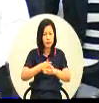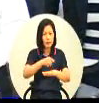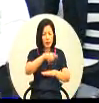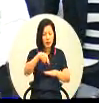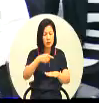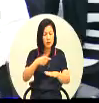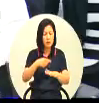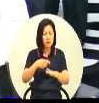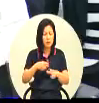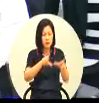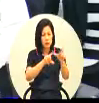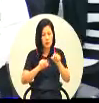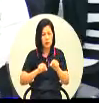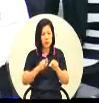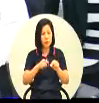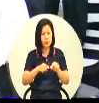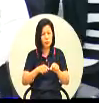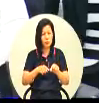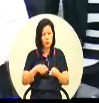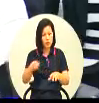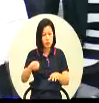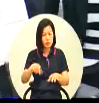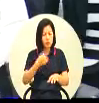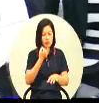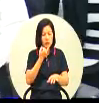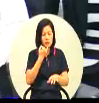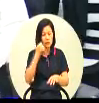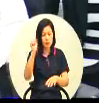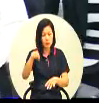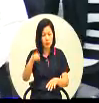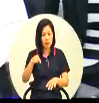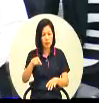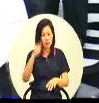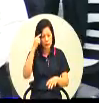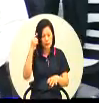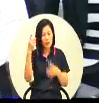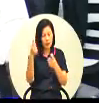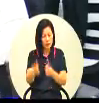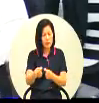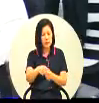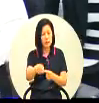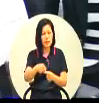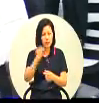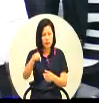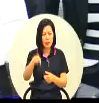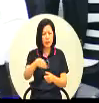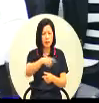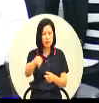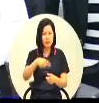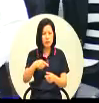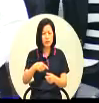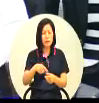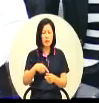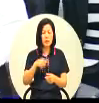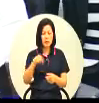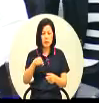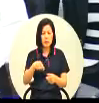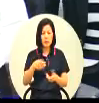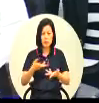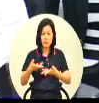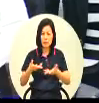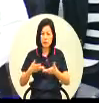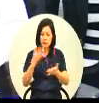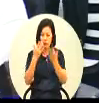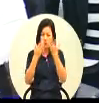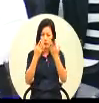人体认为是我们这种可以放行的，这是一个科学上的共识跟全民的共识。那在这种情况下，我想这个议题就可以比较